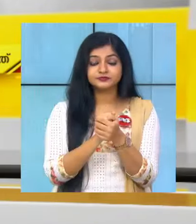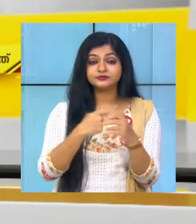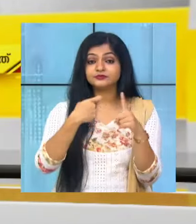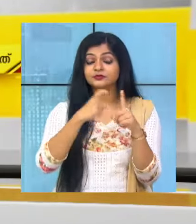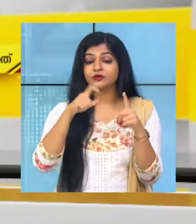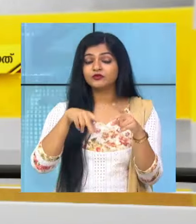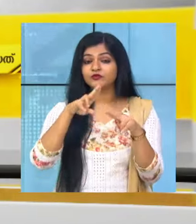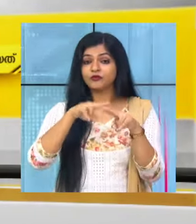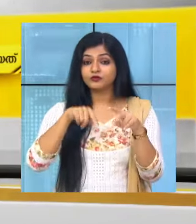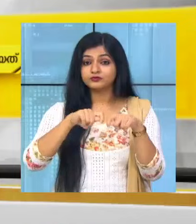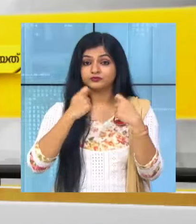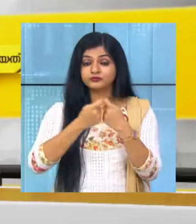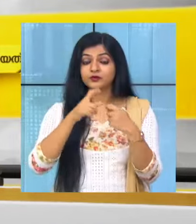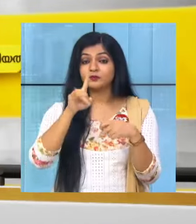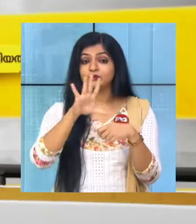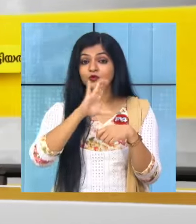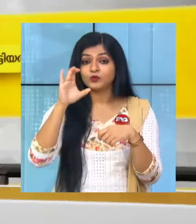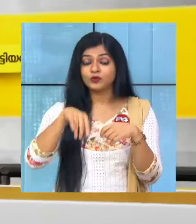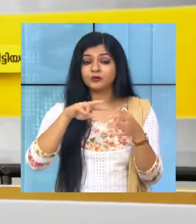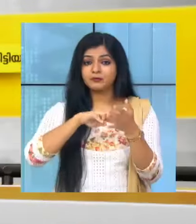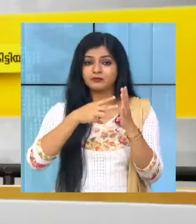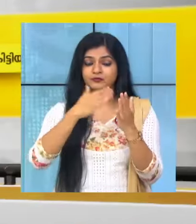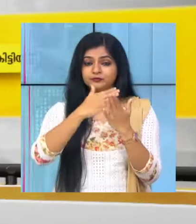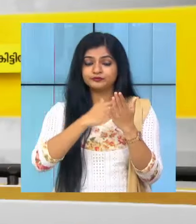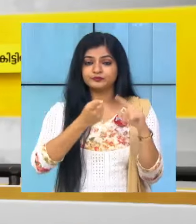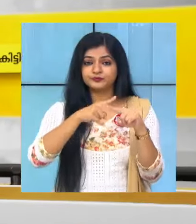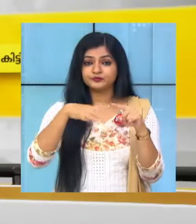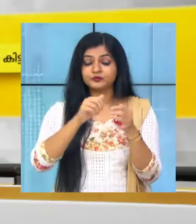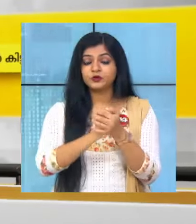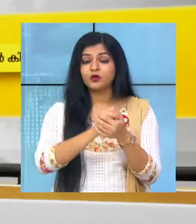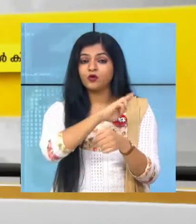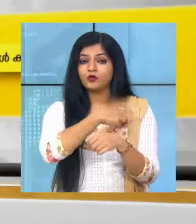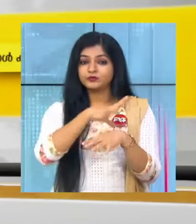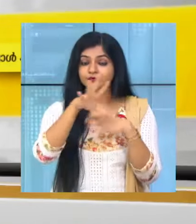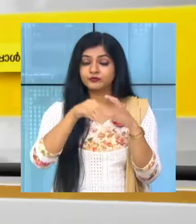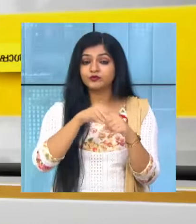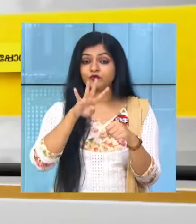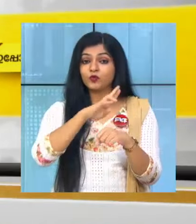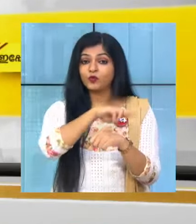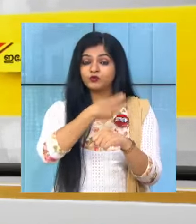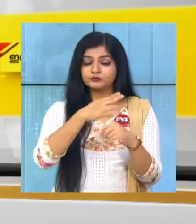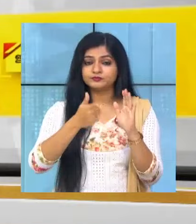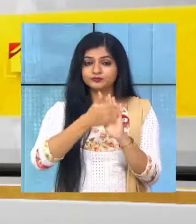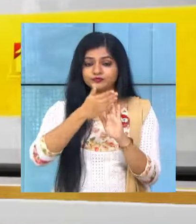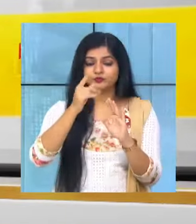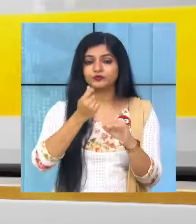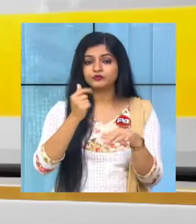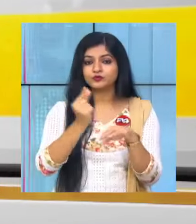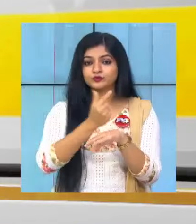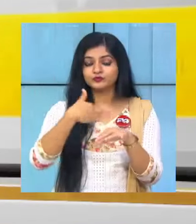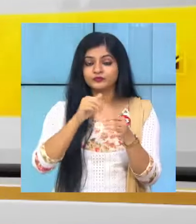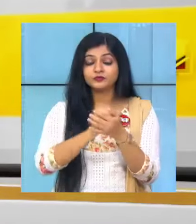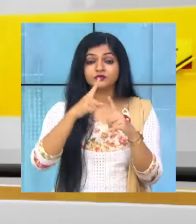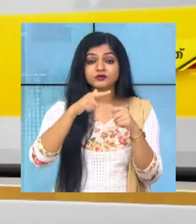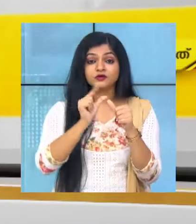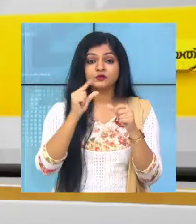കെ ടിലപ്പിള്ളി ഫൗണ്ടേഷൻ 15 കോടി രൂപയുടെ പദ്ധതികൾ നടപ്പാക്കും പ്രാഥമിക ആരോഗ്യ കേന്ദ്രങ്ങൾ ഉൾപ്പെടെ നാല് ആശുപത്രികൾ നിർമ്മിക്കാനാണ് തുക വിനിയോഗിക്കുക താലൂക്ക്